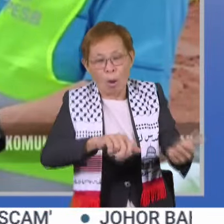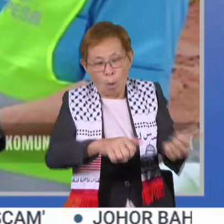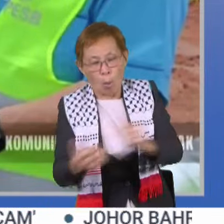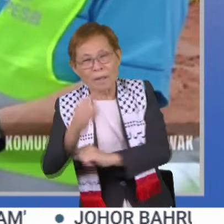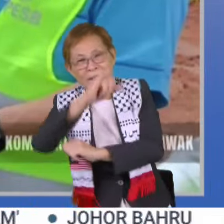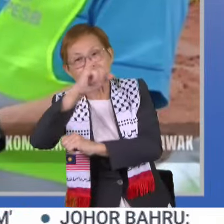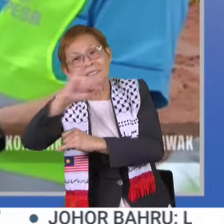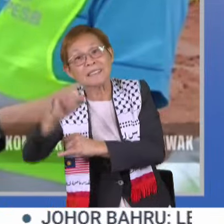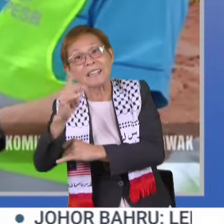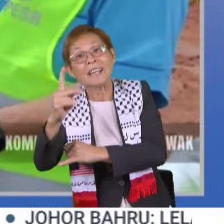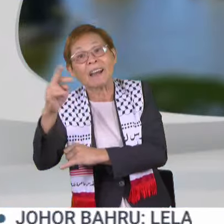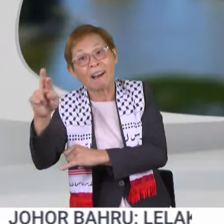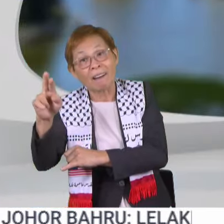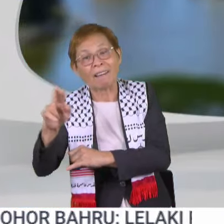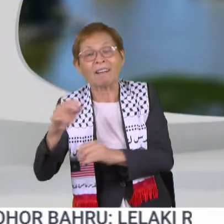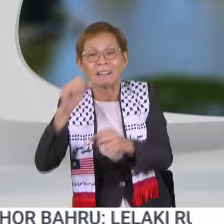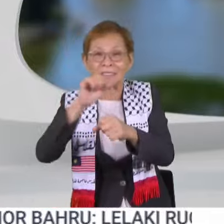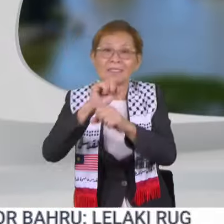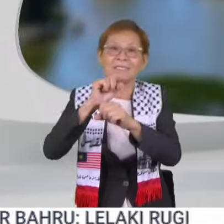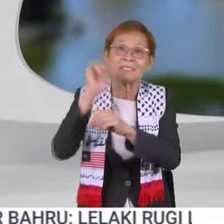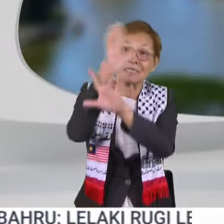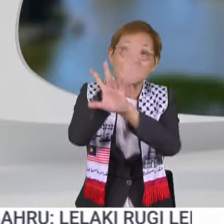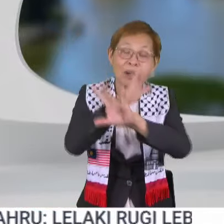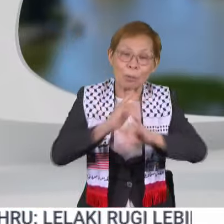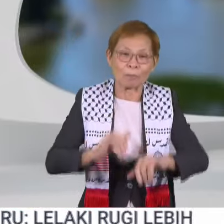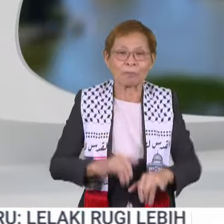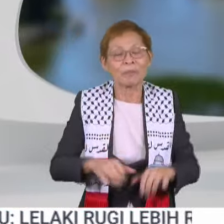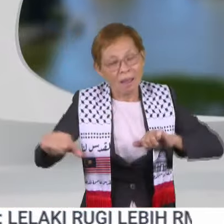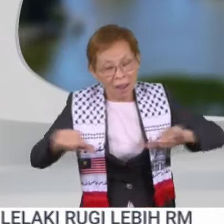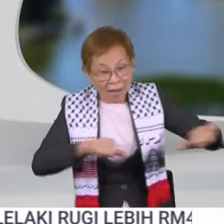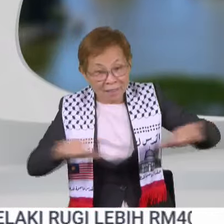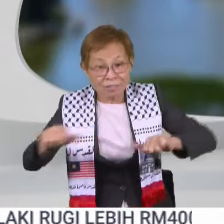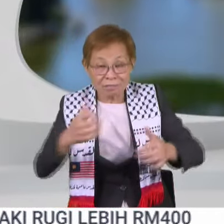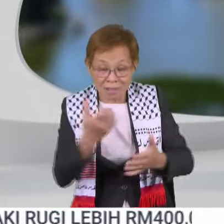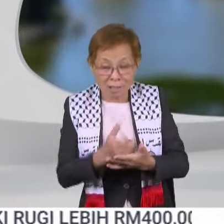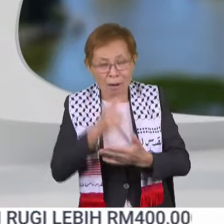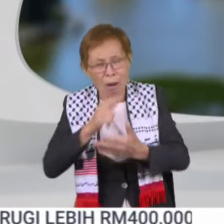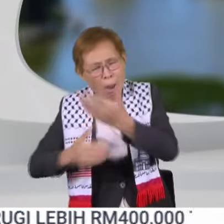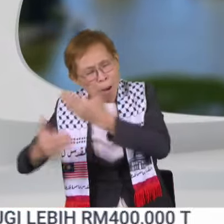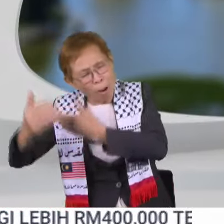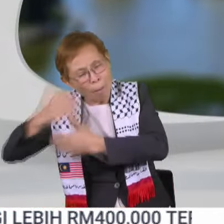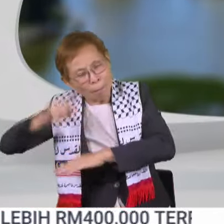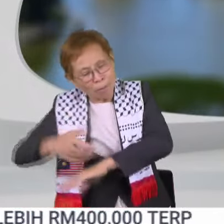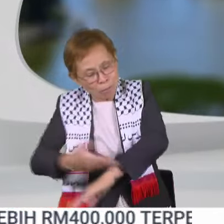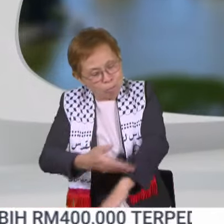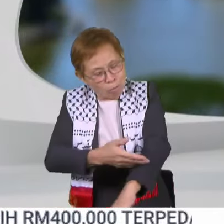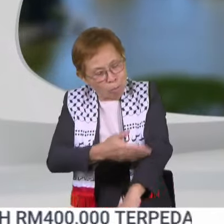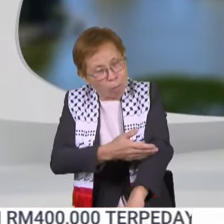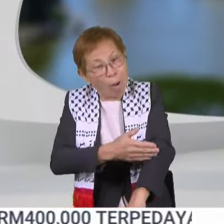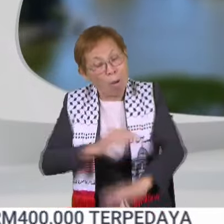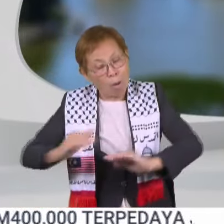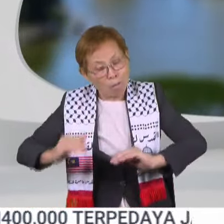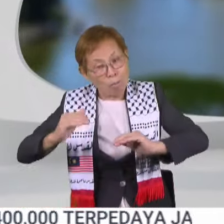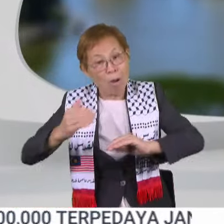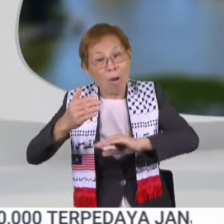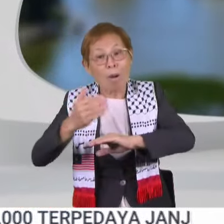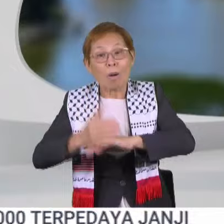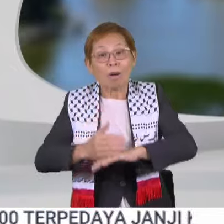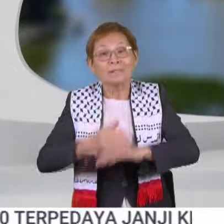Raya Sarawak aktiviti ekonomi konvensional perlu dipertingkatkan bagi membolehkan Sarawak